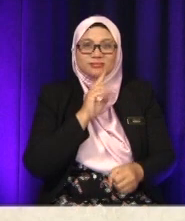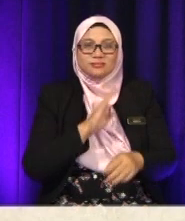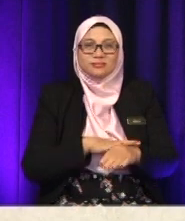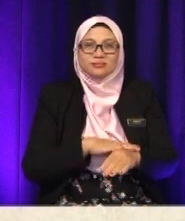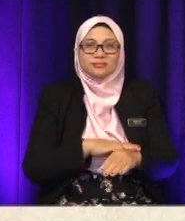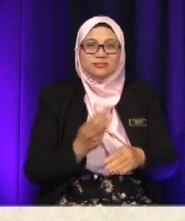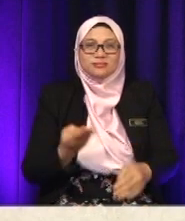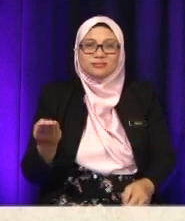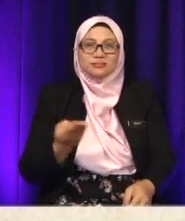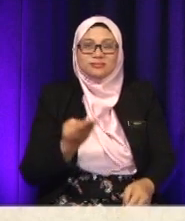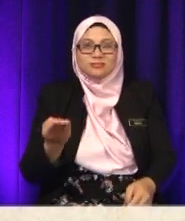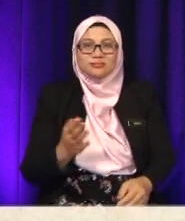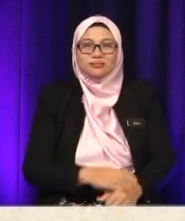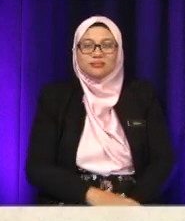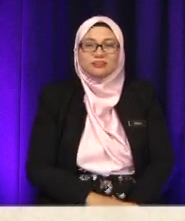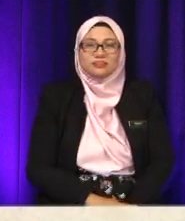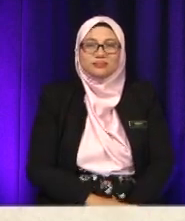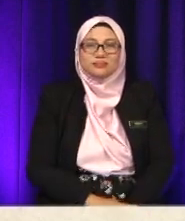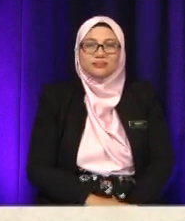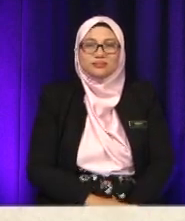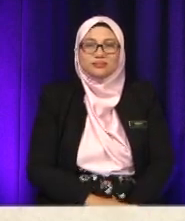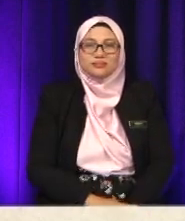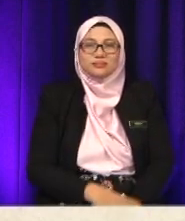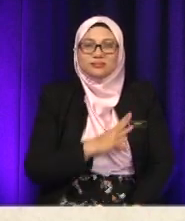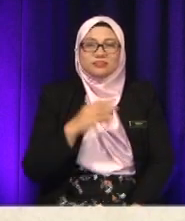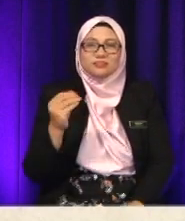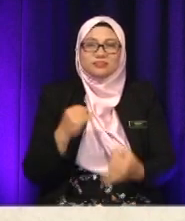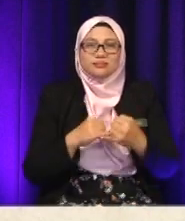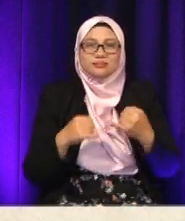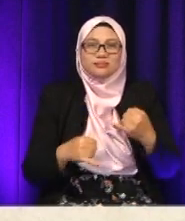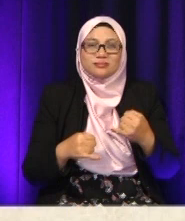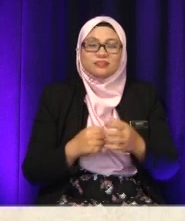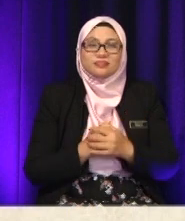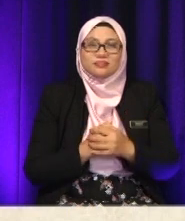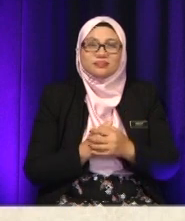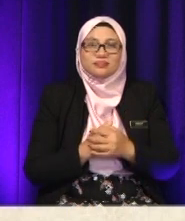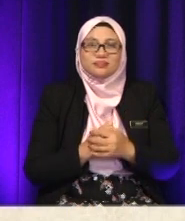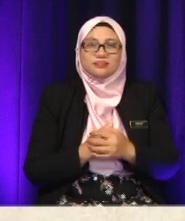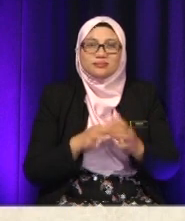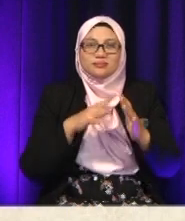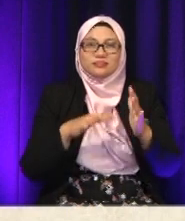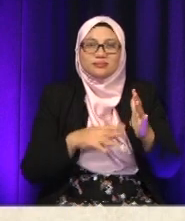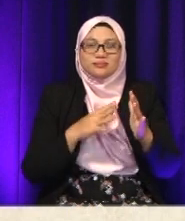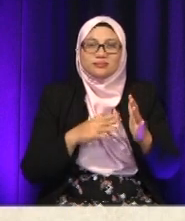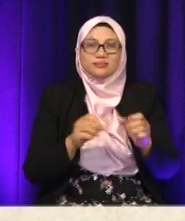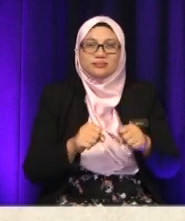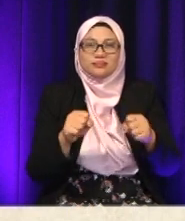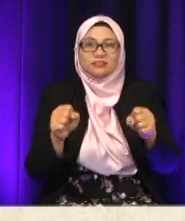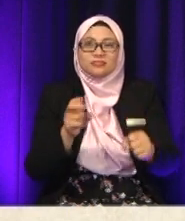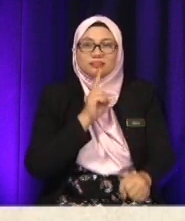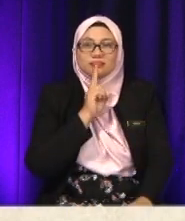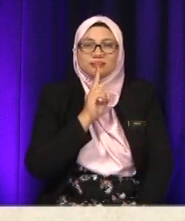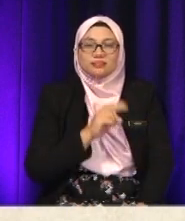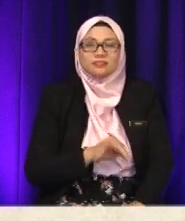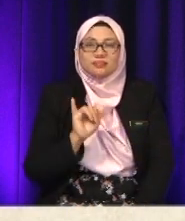aplikasi sistem ya dan terakhir itu mengkaji kompetensi yang sesuai digunakan terhadap suatu produk